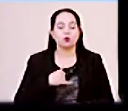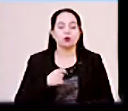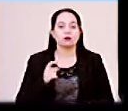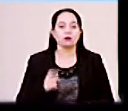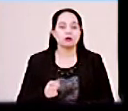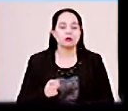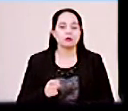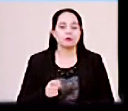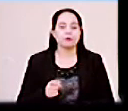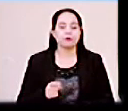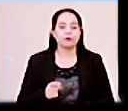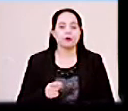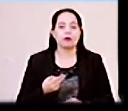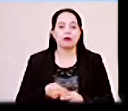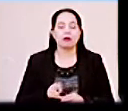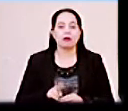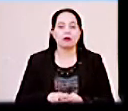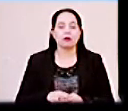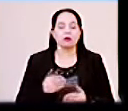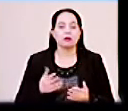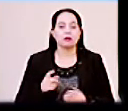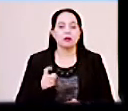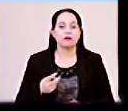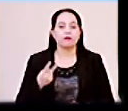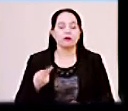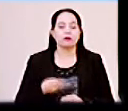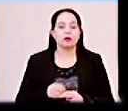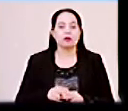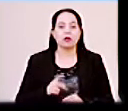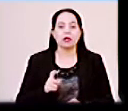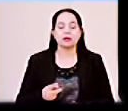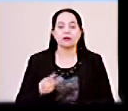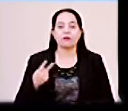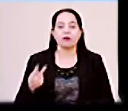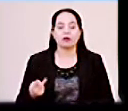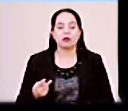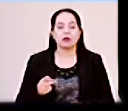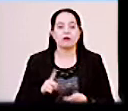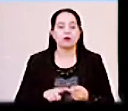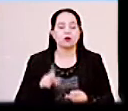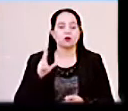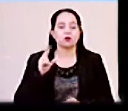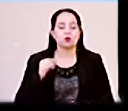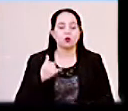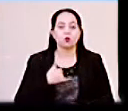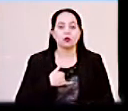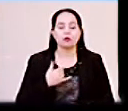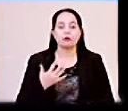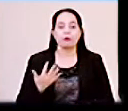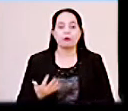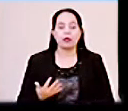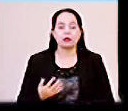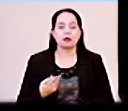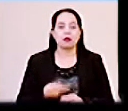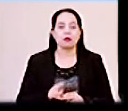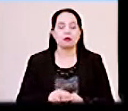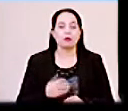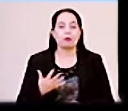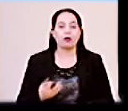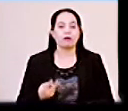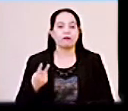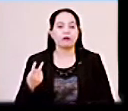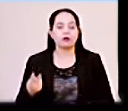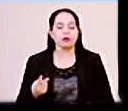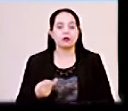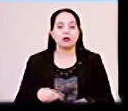x. Это, если x в квадрате, это x квадрат. А второе число у нас 5. Это 5 в